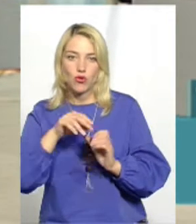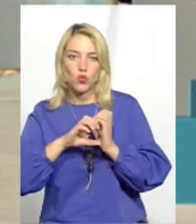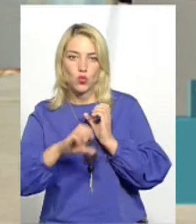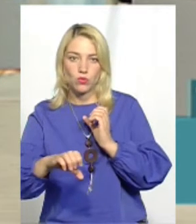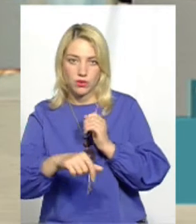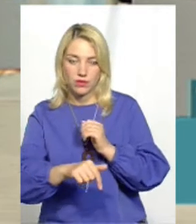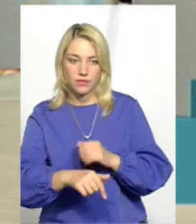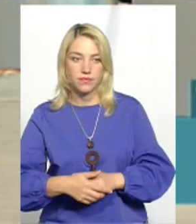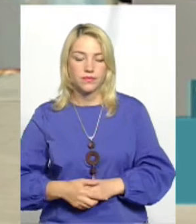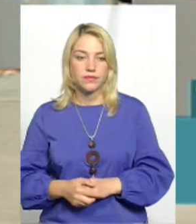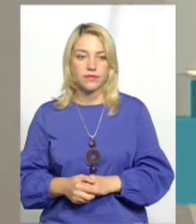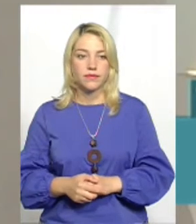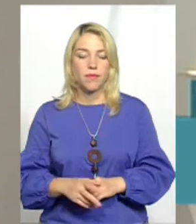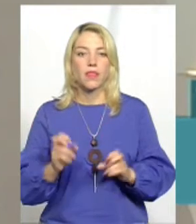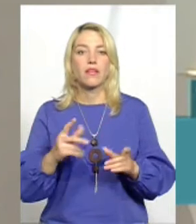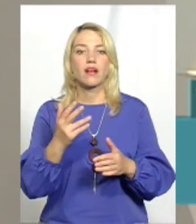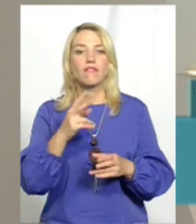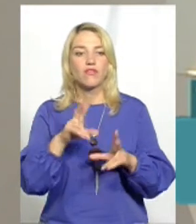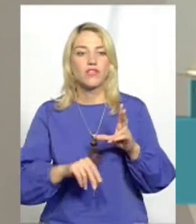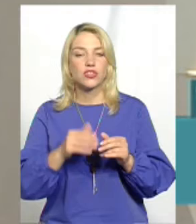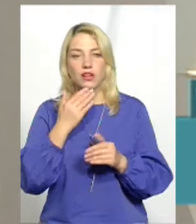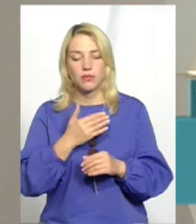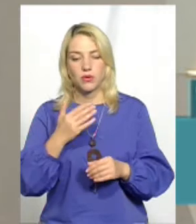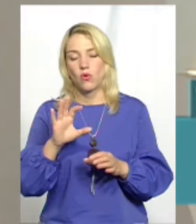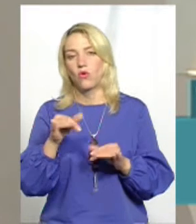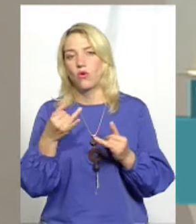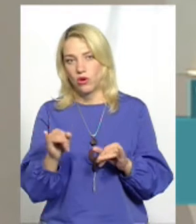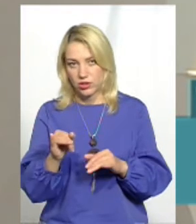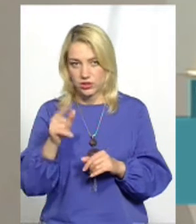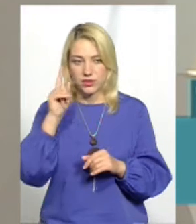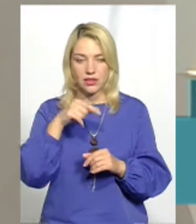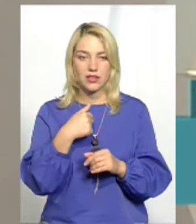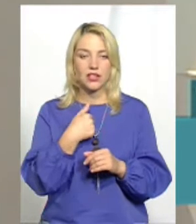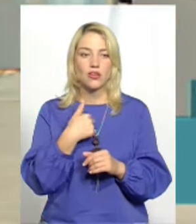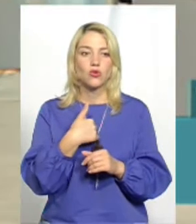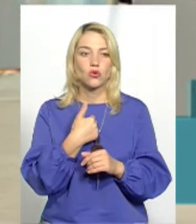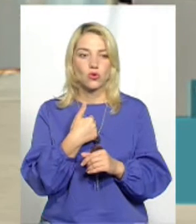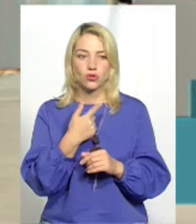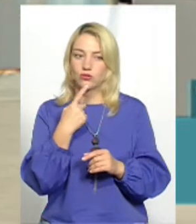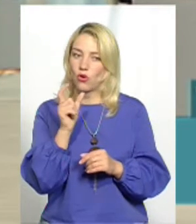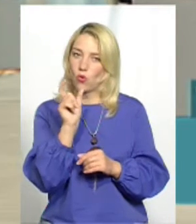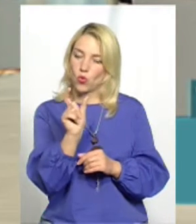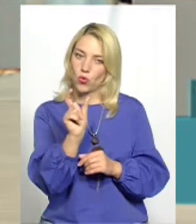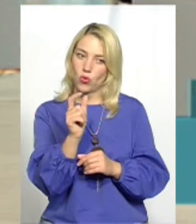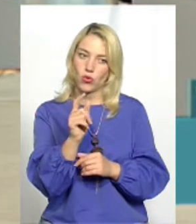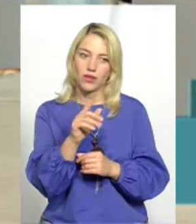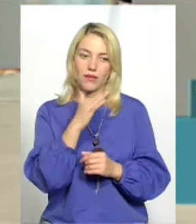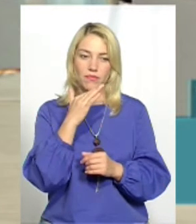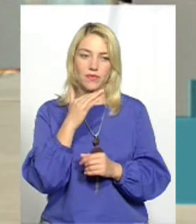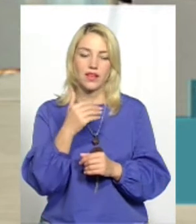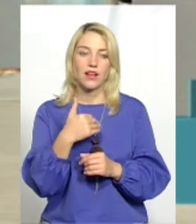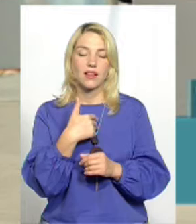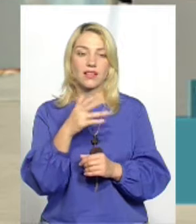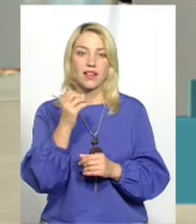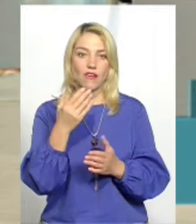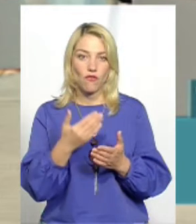перевищення. А ви, пане Юрію, як вважаєте? Ой, я вам хочу дещо інакше сказати. Тільки коротенько, бо в нас ще багато питань.